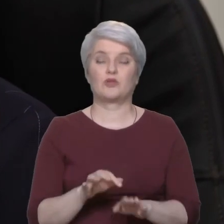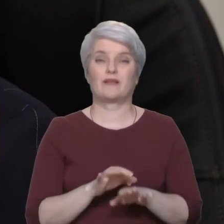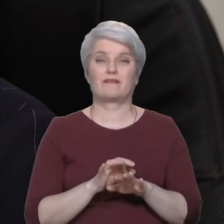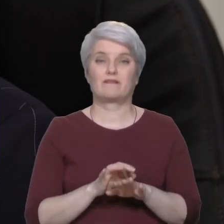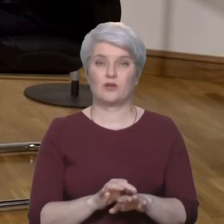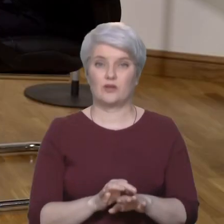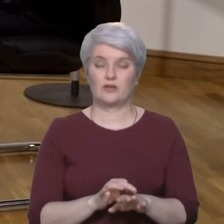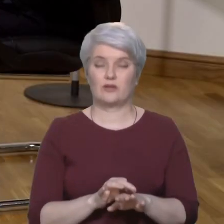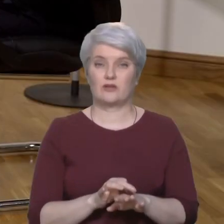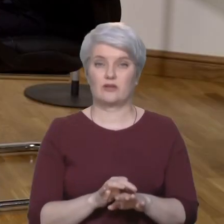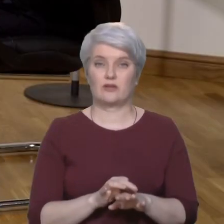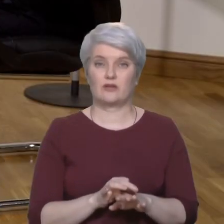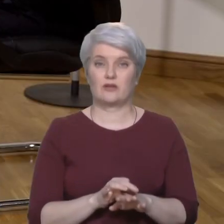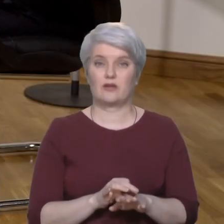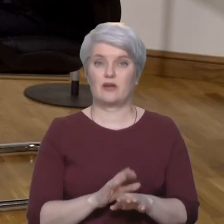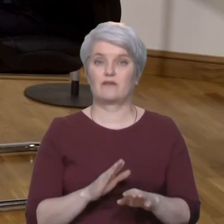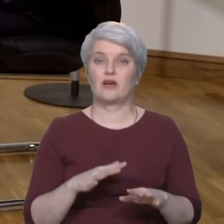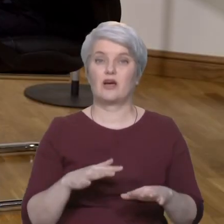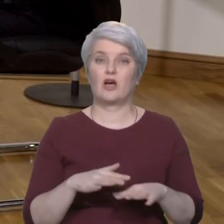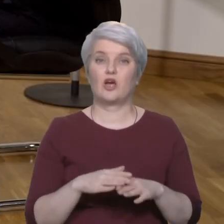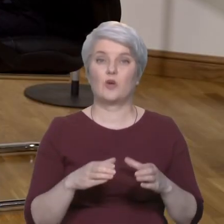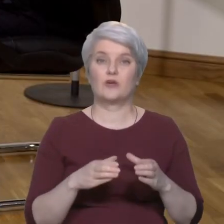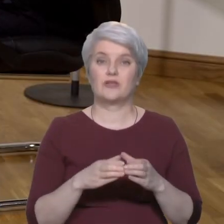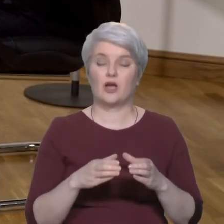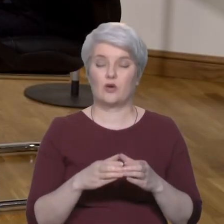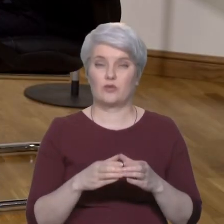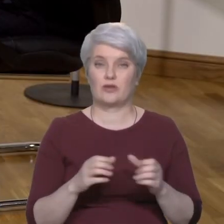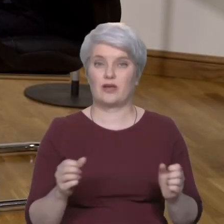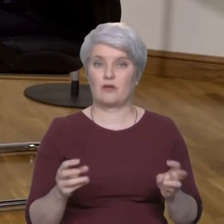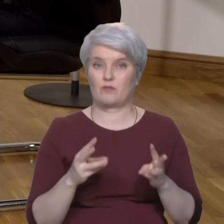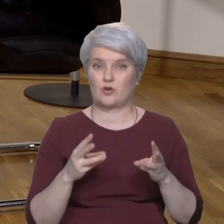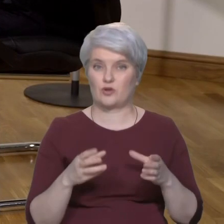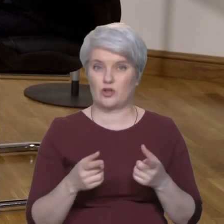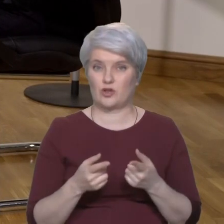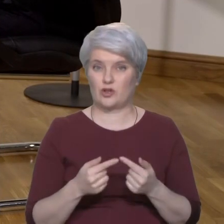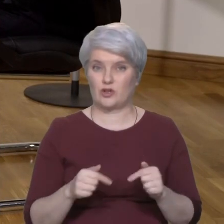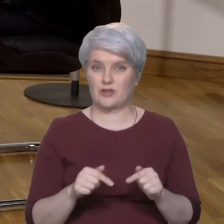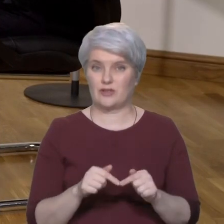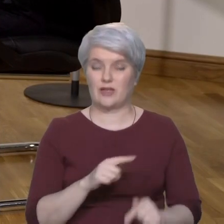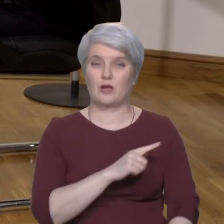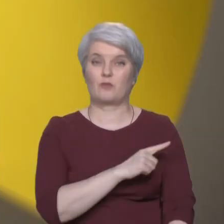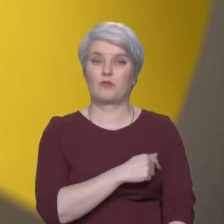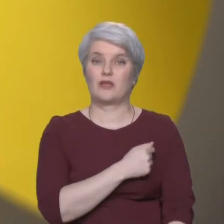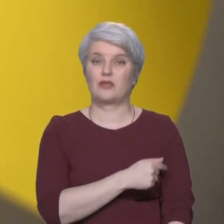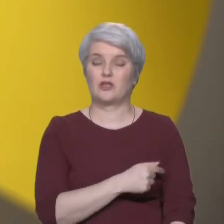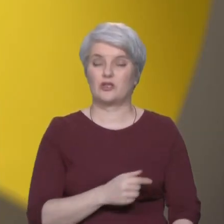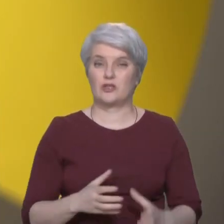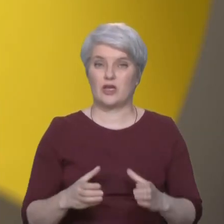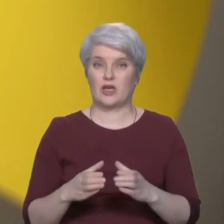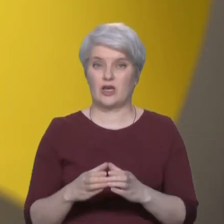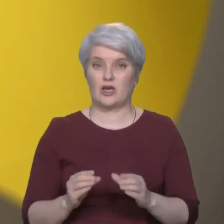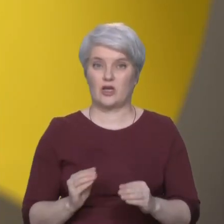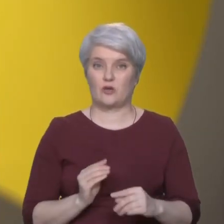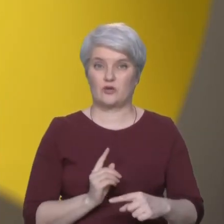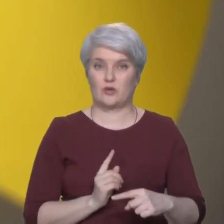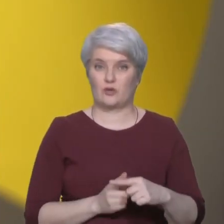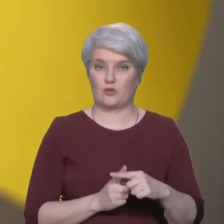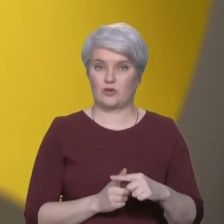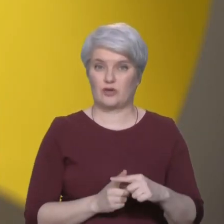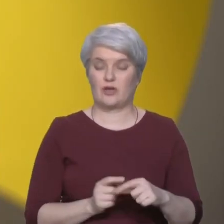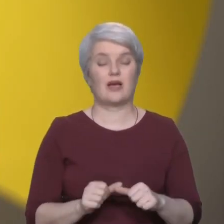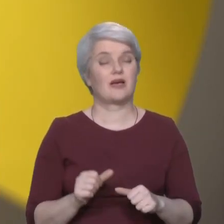потреба, почали вводити в розрахунки в пожежних частинах, в підрозділах медичні розрахунки. Крім того, наші